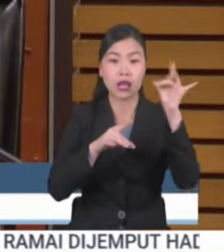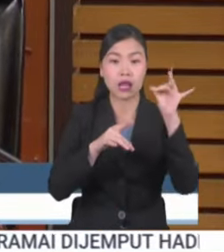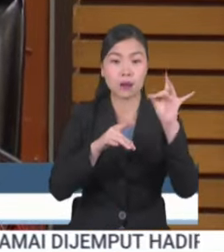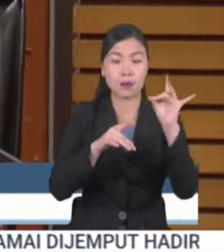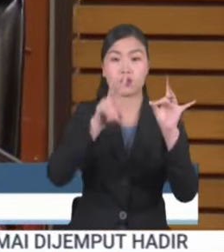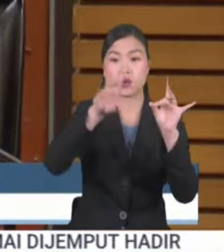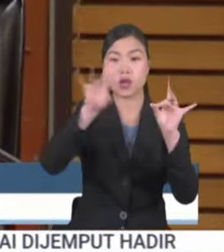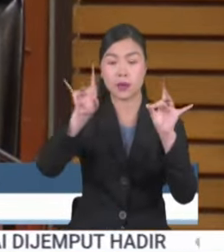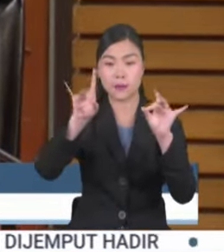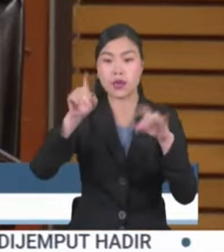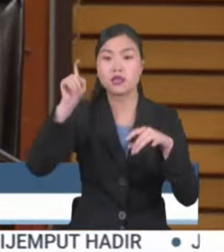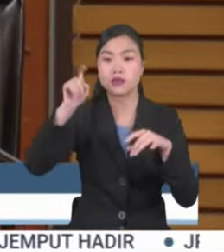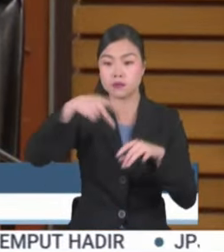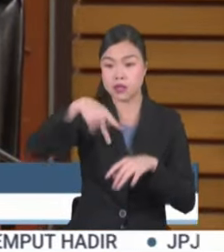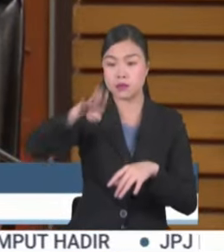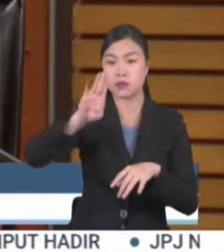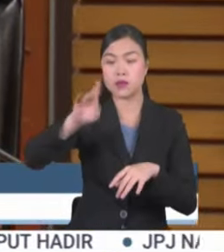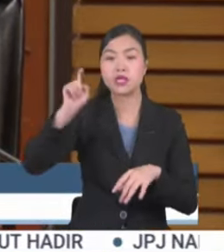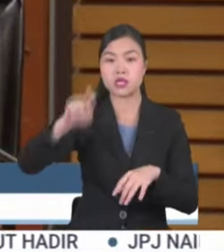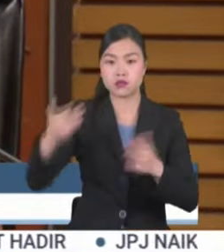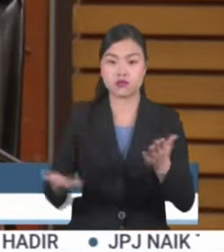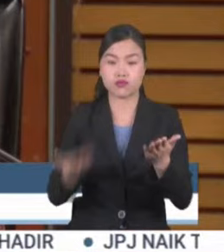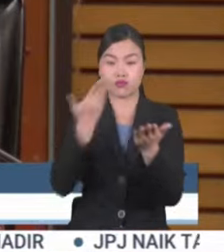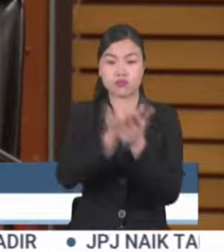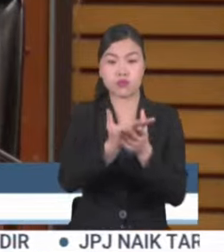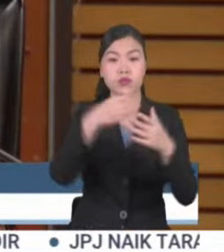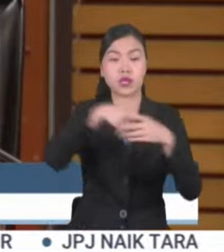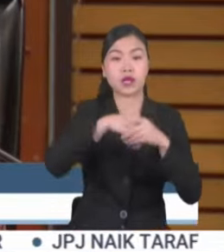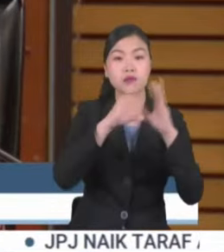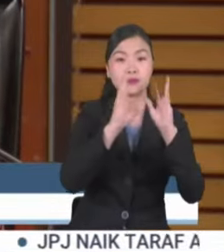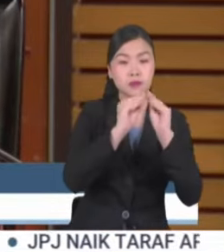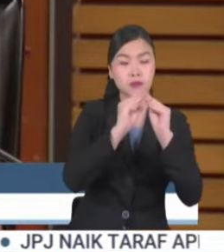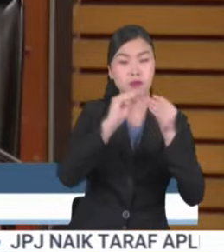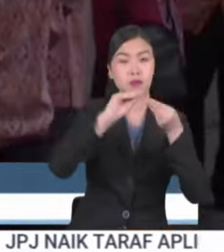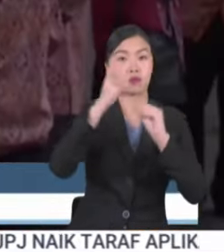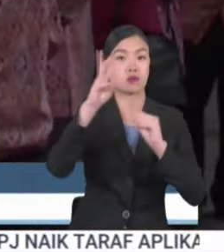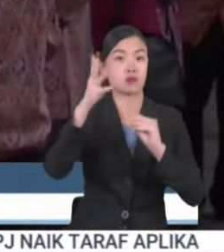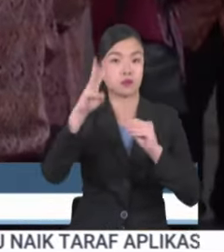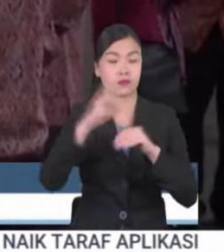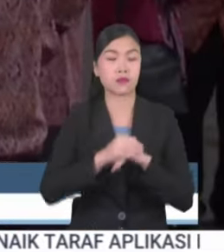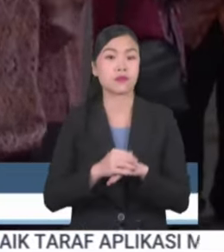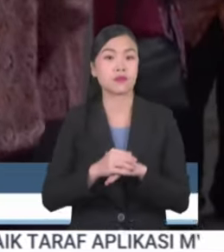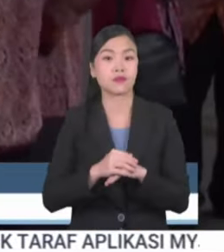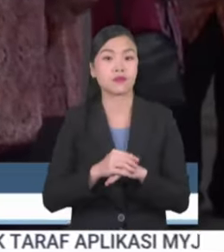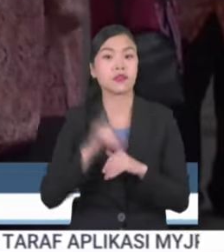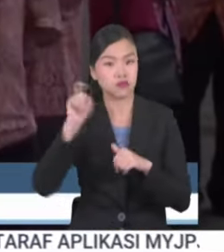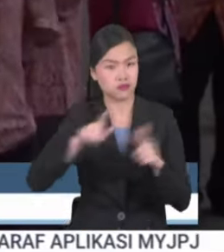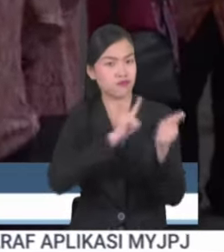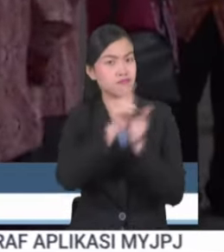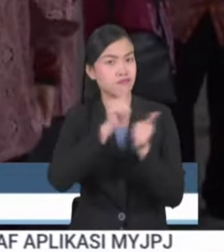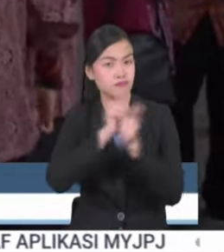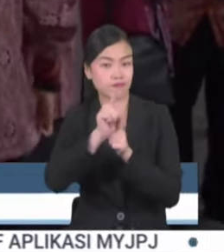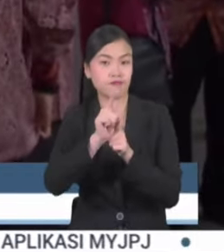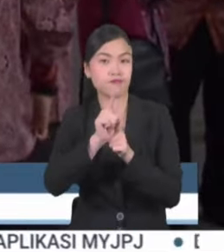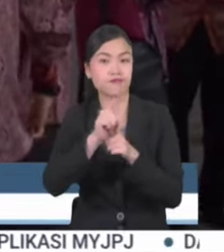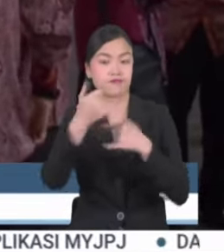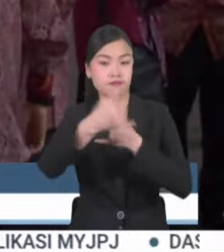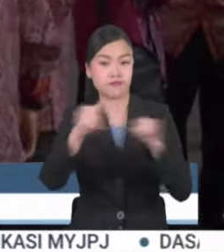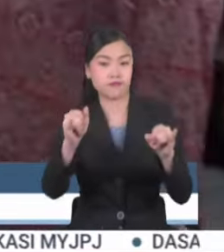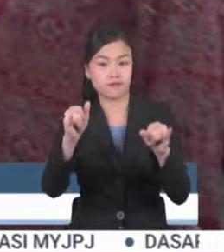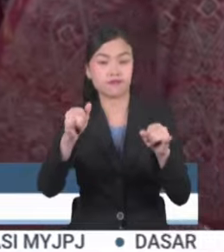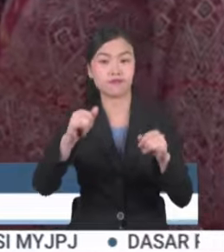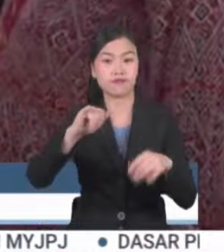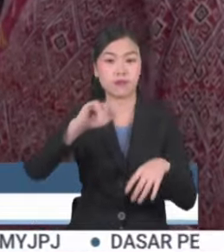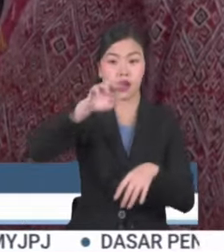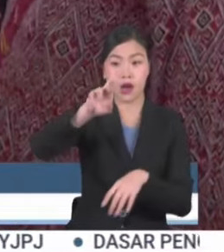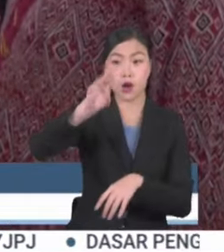PBB perlu dibentang semasa Perhimpunan Agong PBB ke-16 kelak. Ia juga perlu diluluskan Jabatan Pendaftaran Pertubuhan